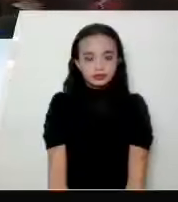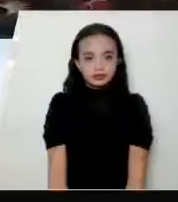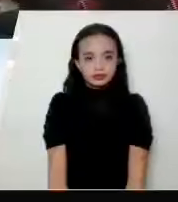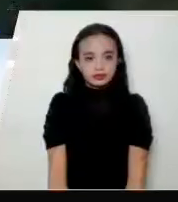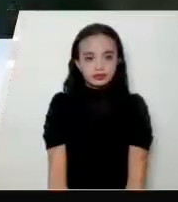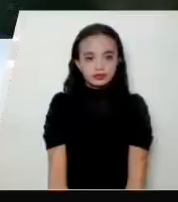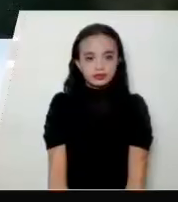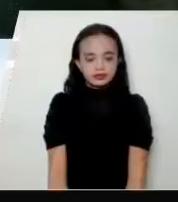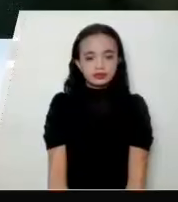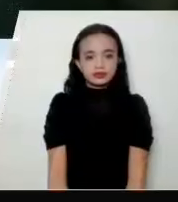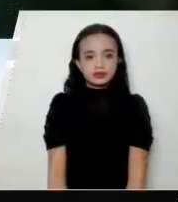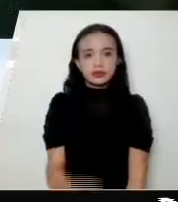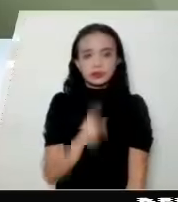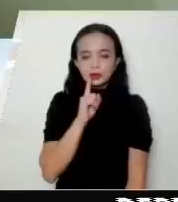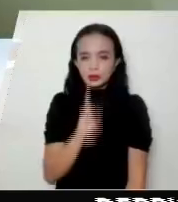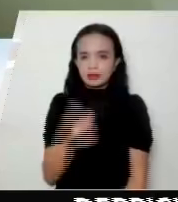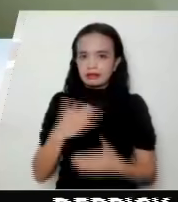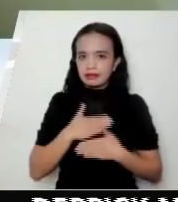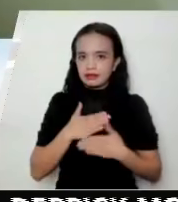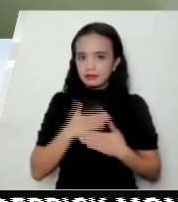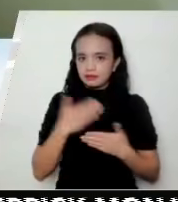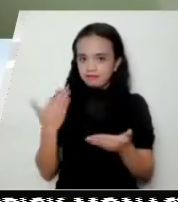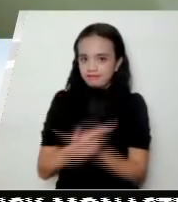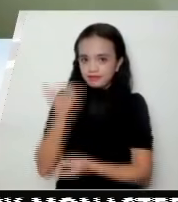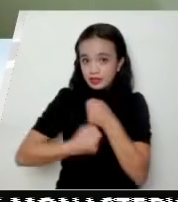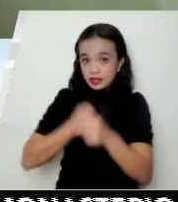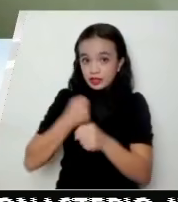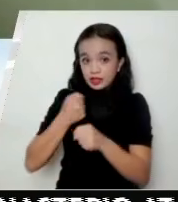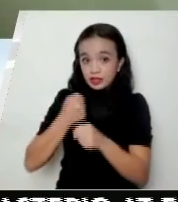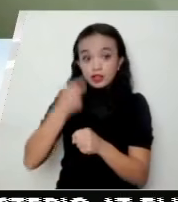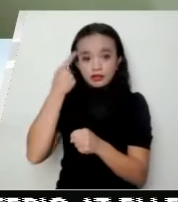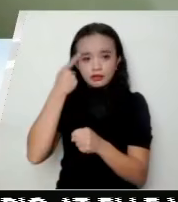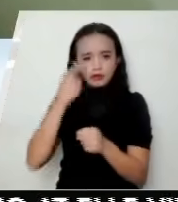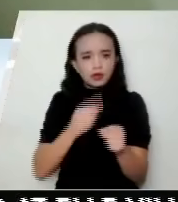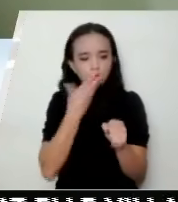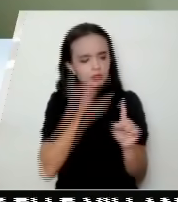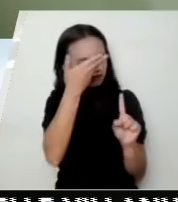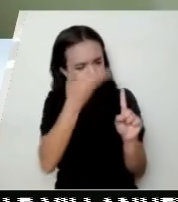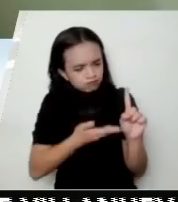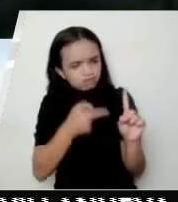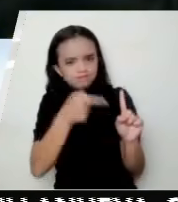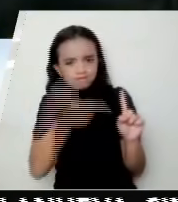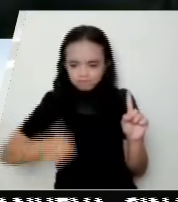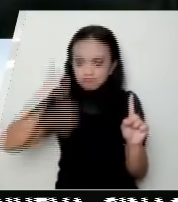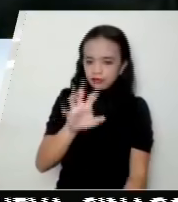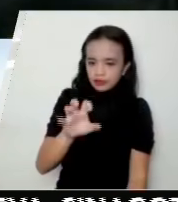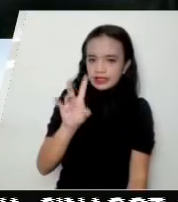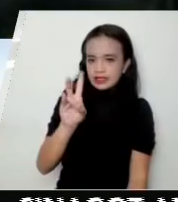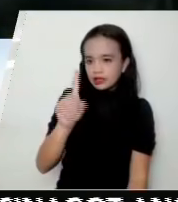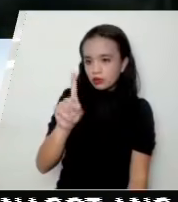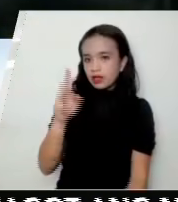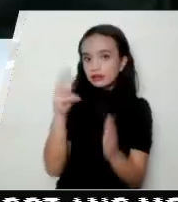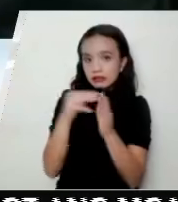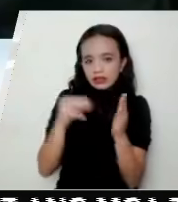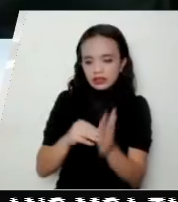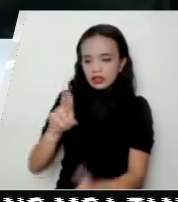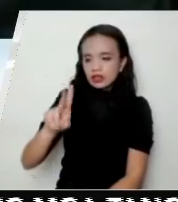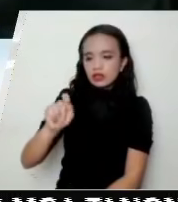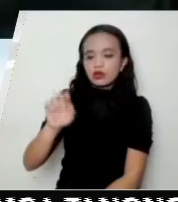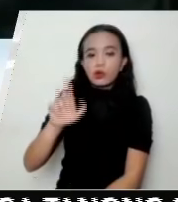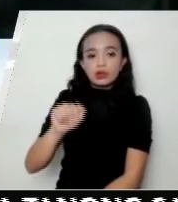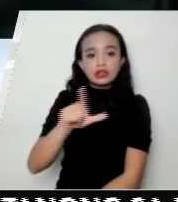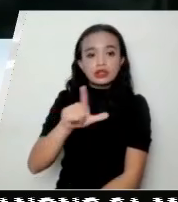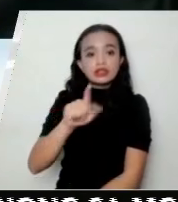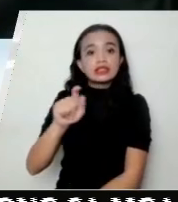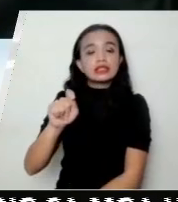Masagana talaga ang bagong taon para sa nag-iisang nanalo ng 571 million peso Ultra Lotto 658 jackpot